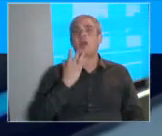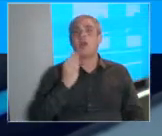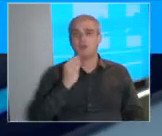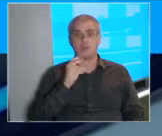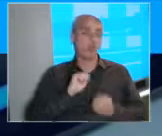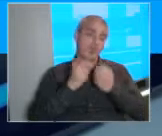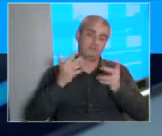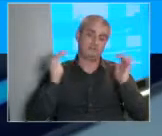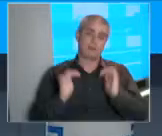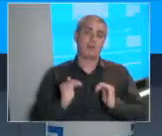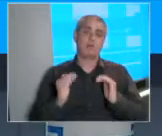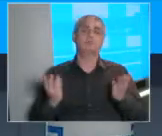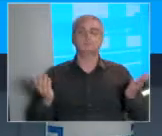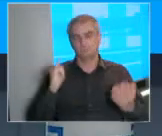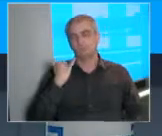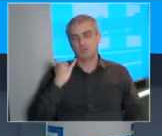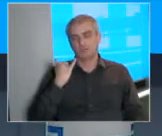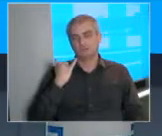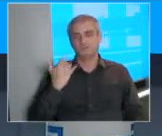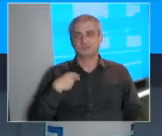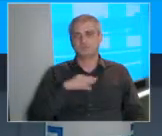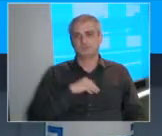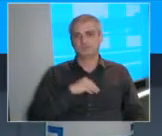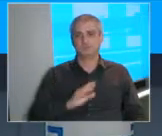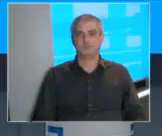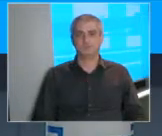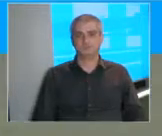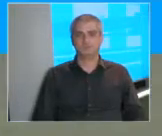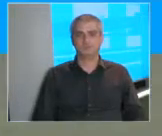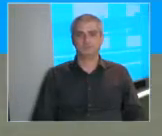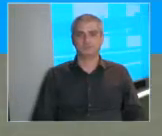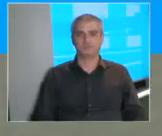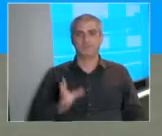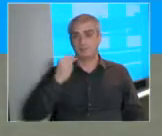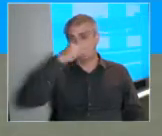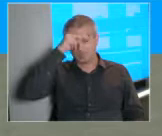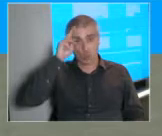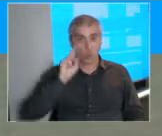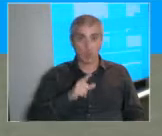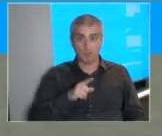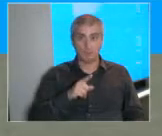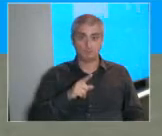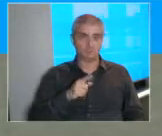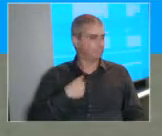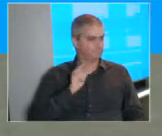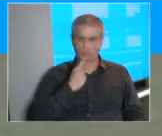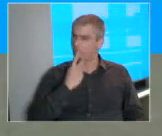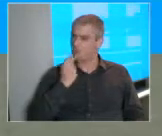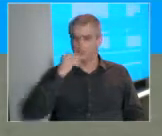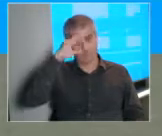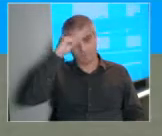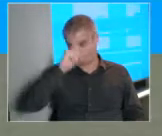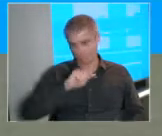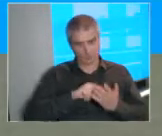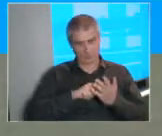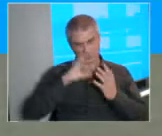או הפסיד פחות. נכון, אני מסכים להגדרה. וגם הרבה הורים ואני מוכן להגיד הרבה גברים, לא